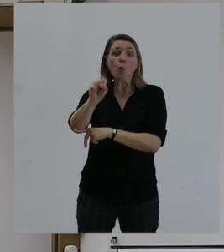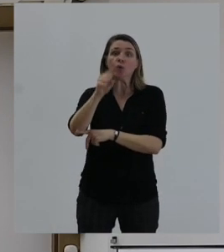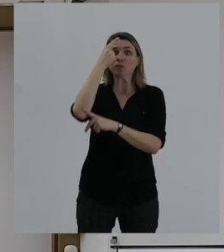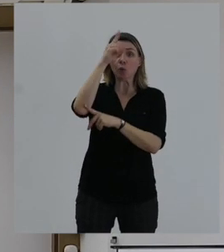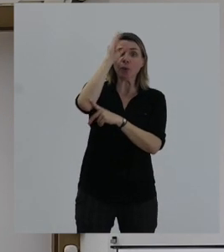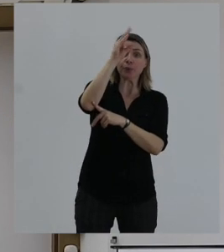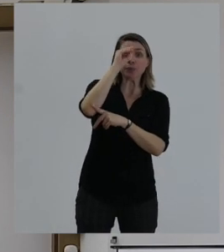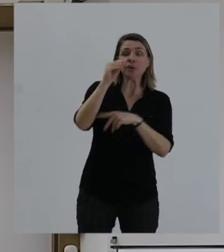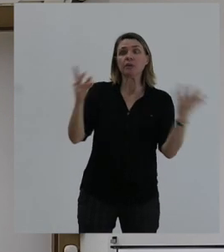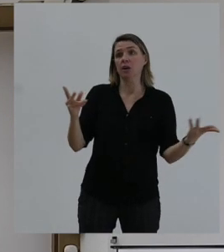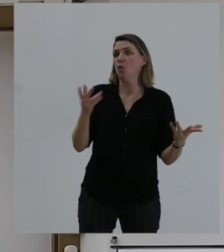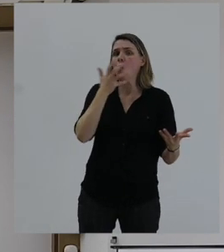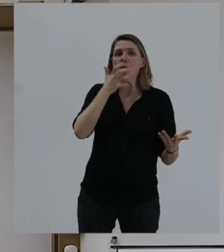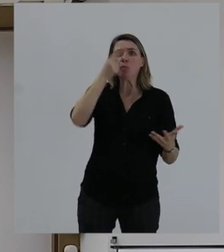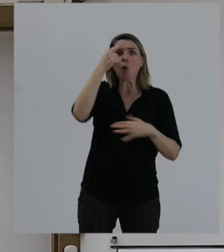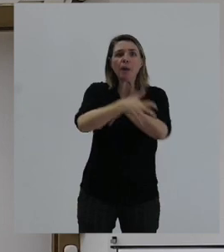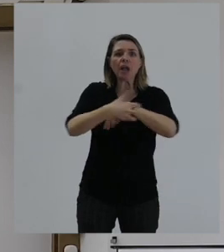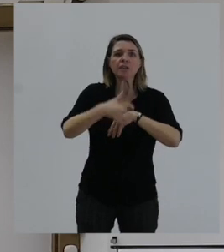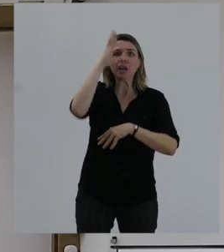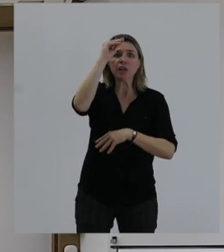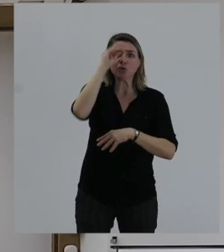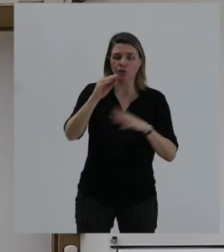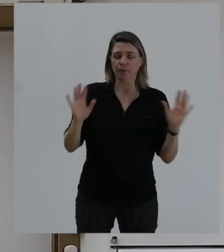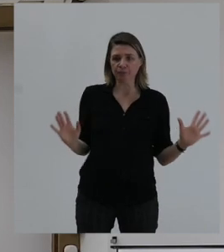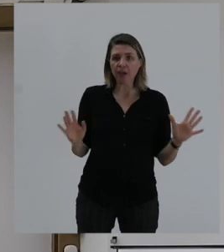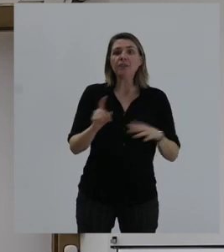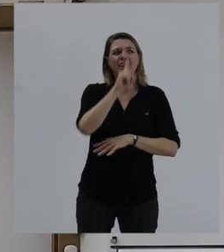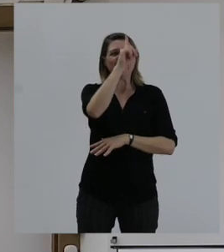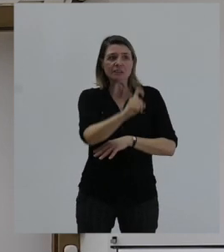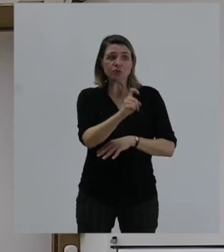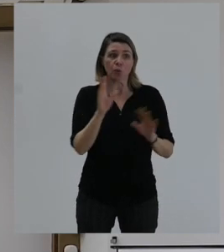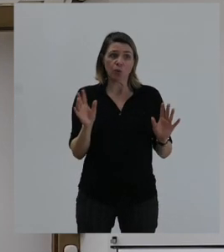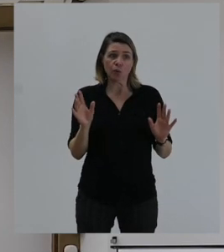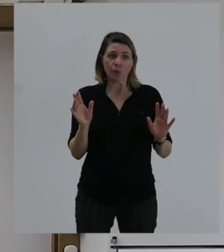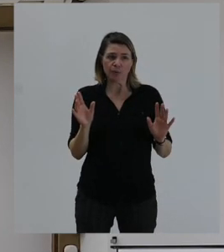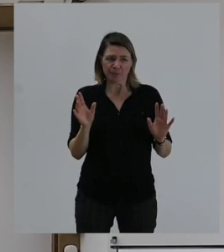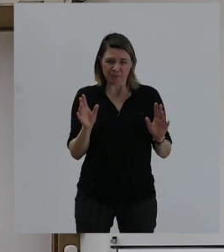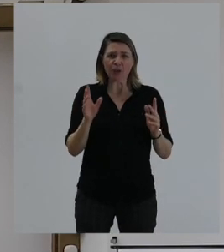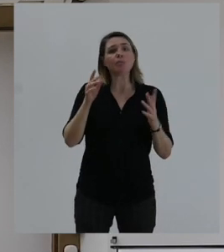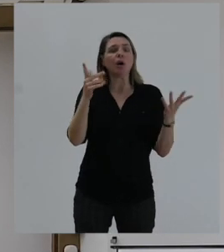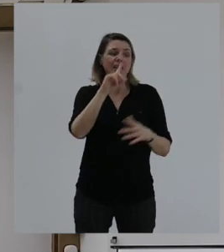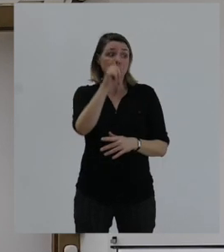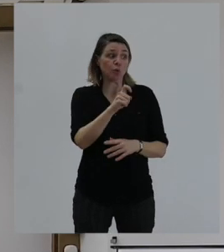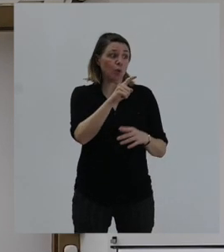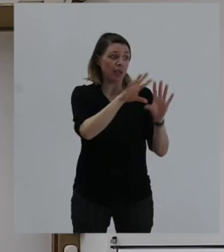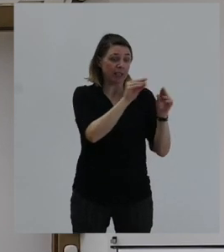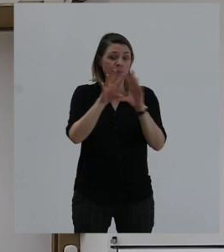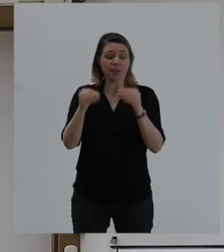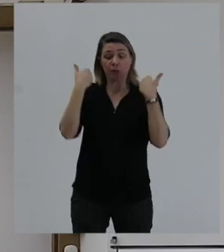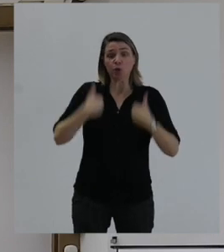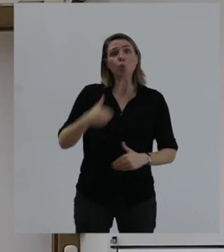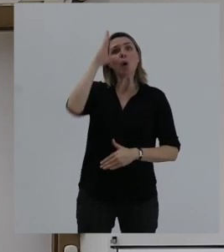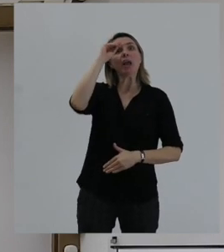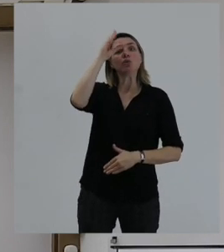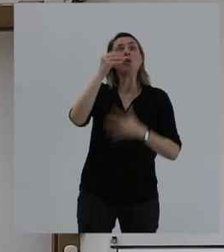de la précarité étudiante. Considérant cela, la question étant ouverte aux deux listes, évidemment, en tant qu'étudiant, nous